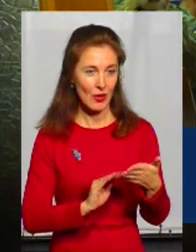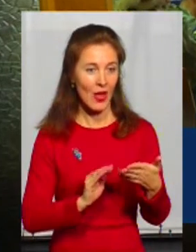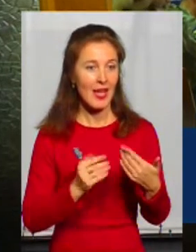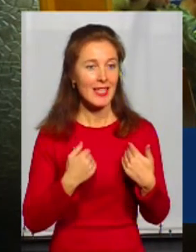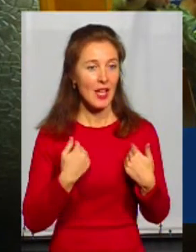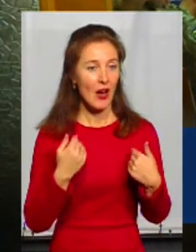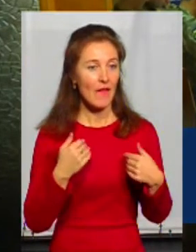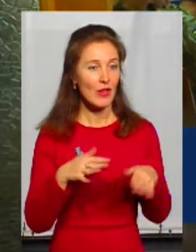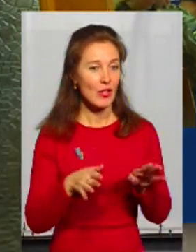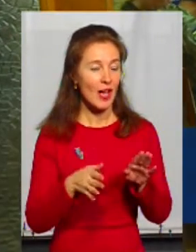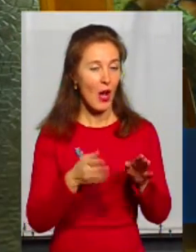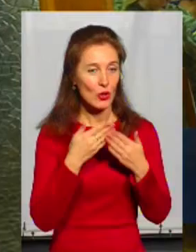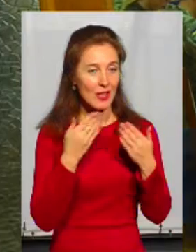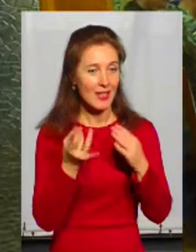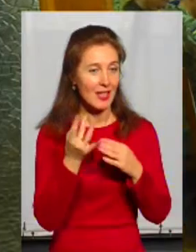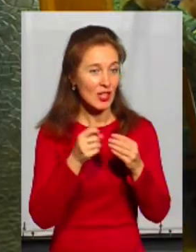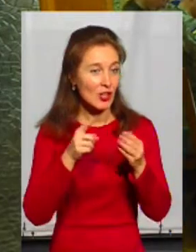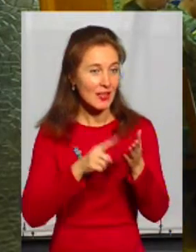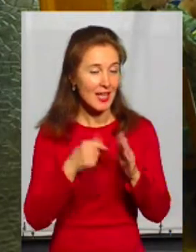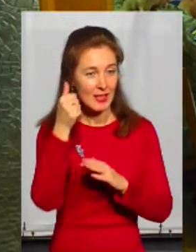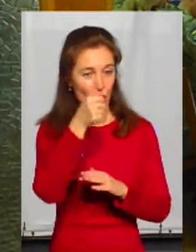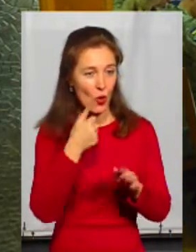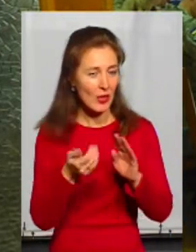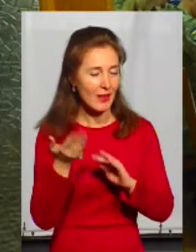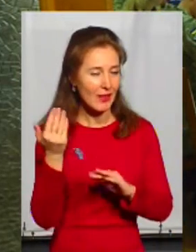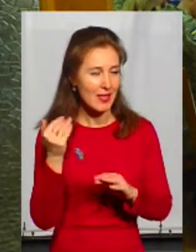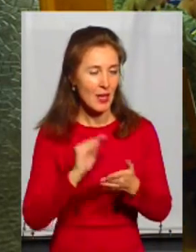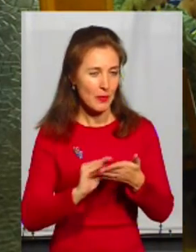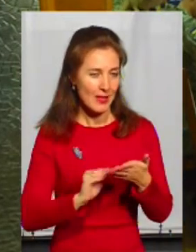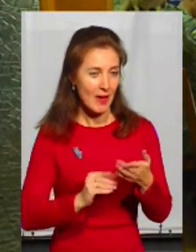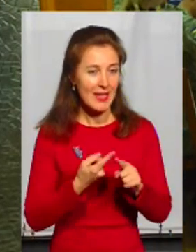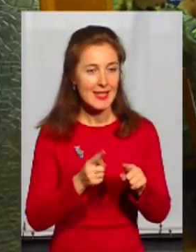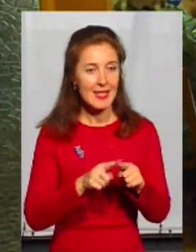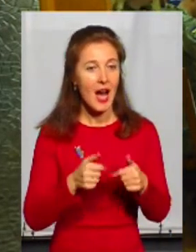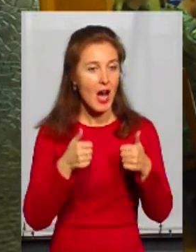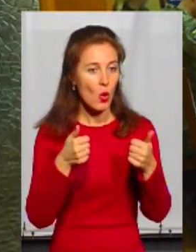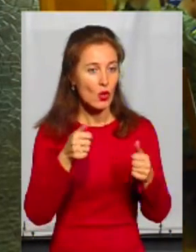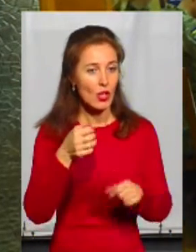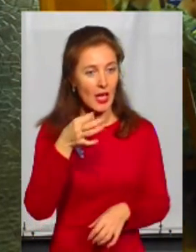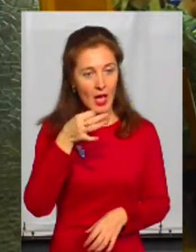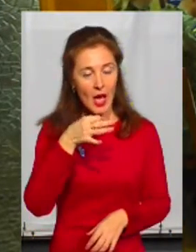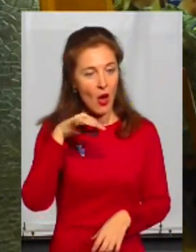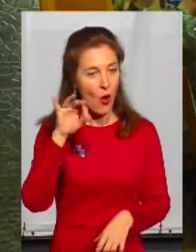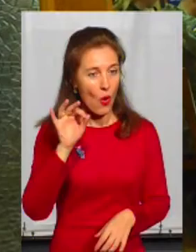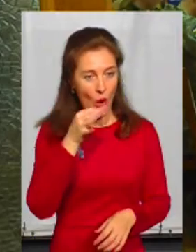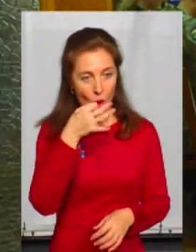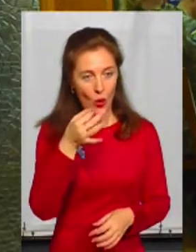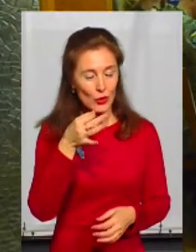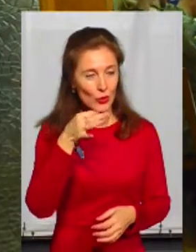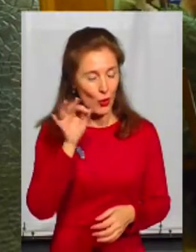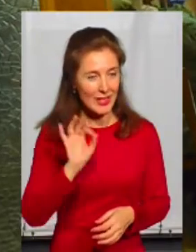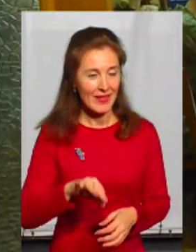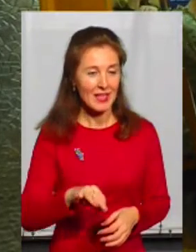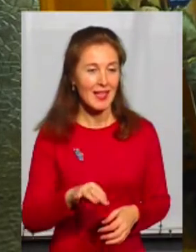років 16, коли ще навчався в школі. Це досить цікавий, хороший досвід, тим паче, що питання мови є досить важливим в нашій країні, і